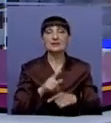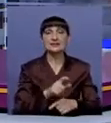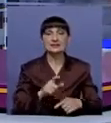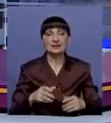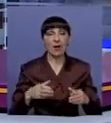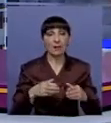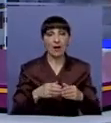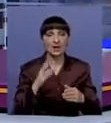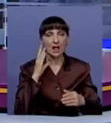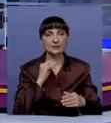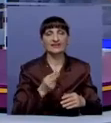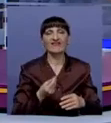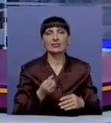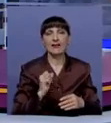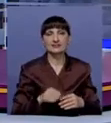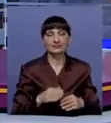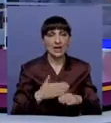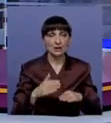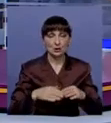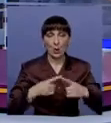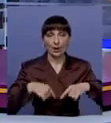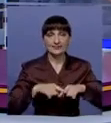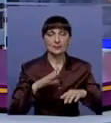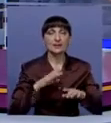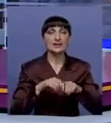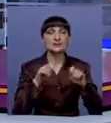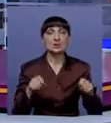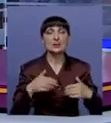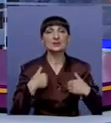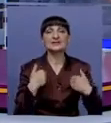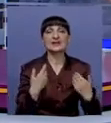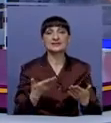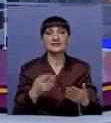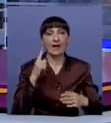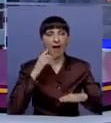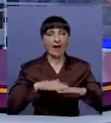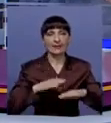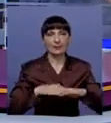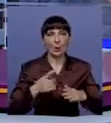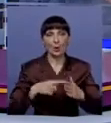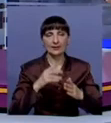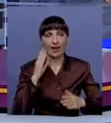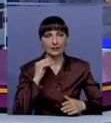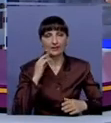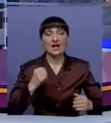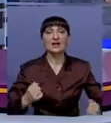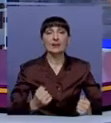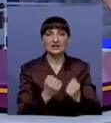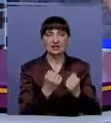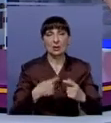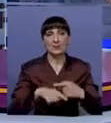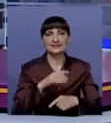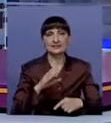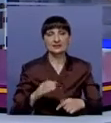бизнесменам компания «Алматы Финанс». Кредитная организация была создана по инициативе акима Бакыджана Сагинтаева для поддержки МСБ.